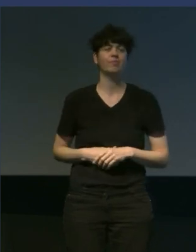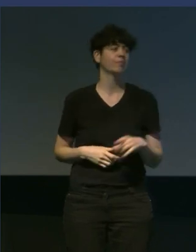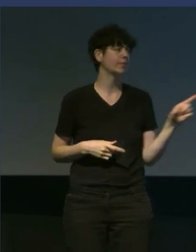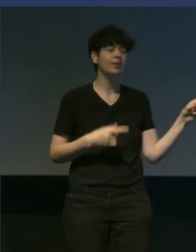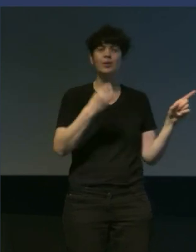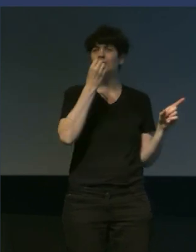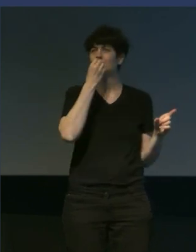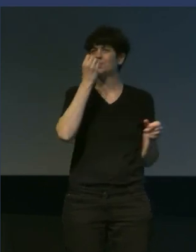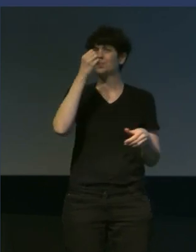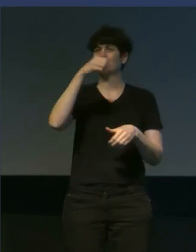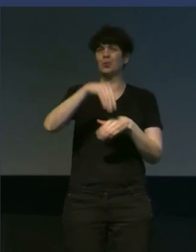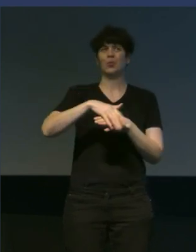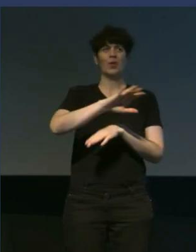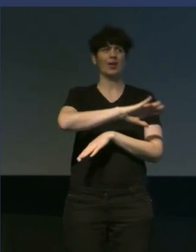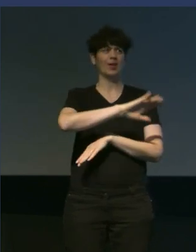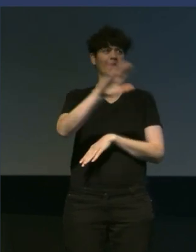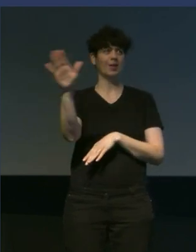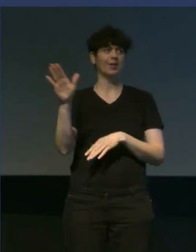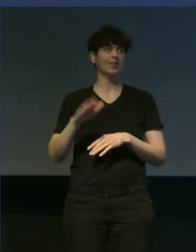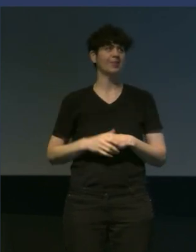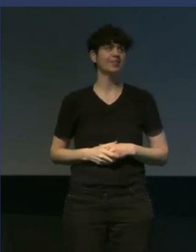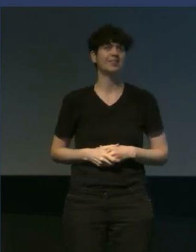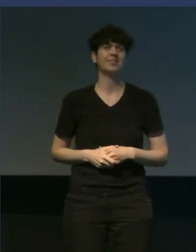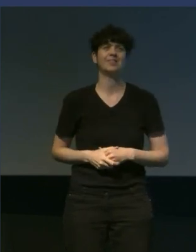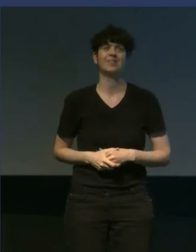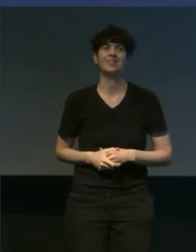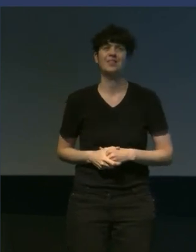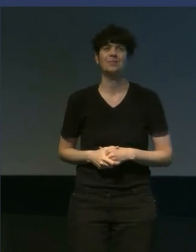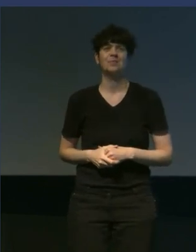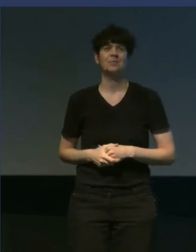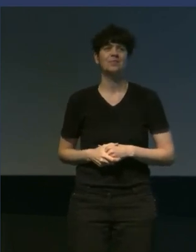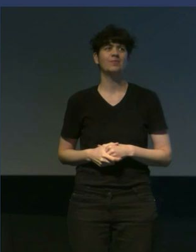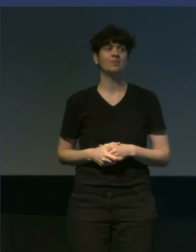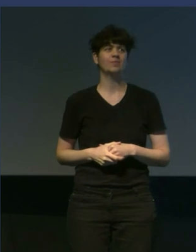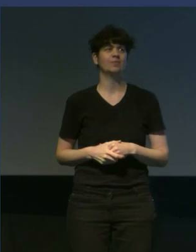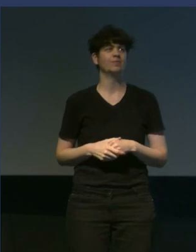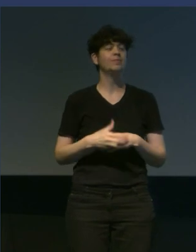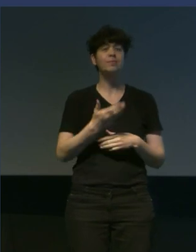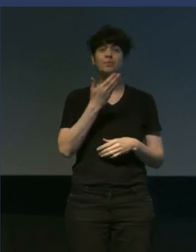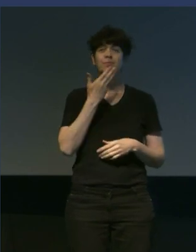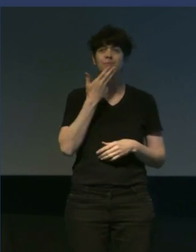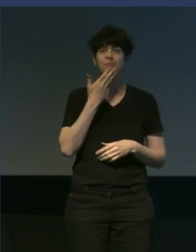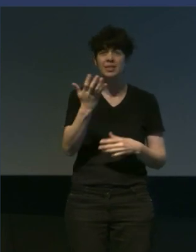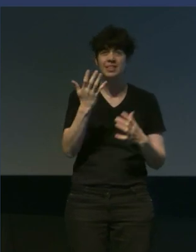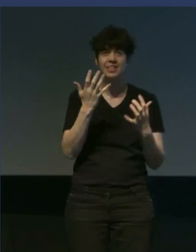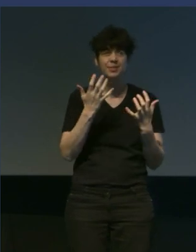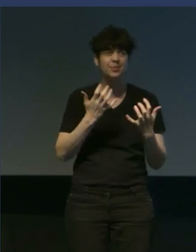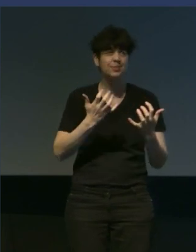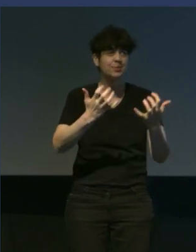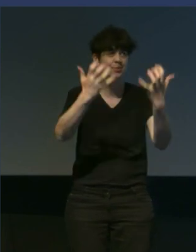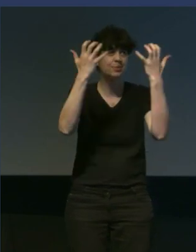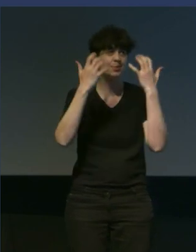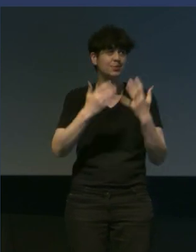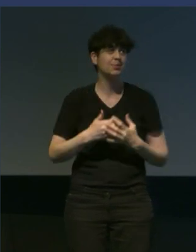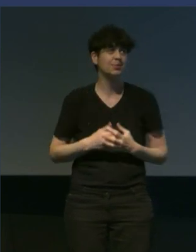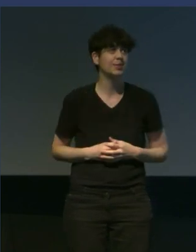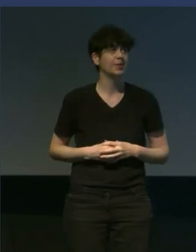Bonsoir à tous. Oui, merci